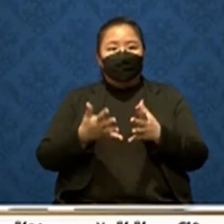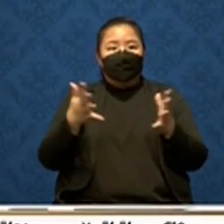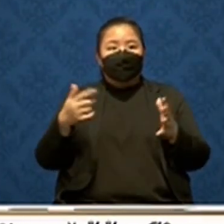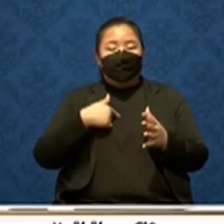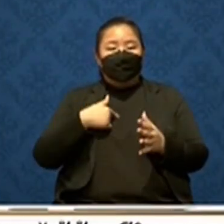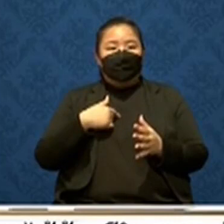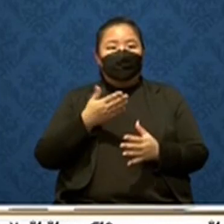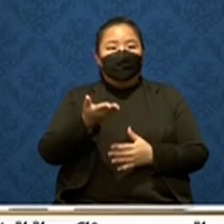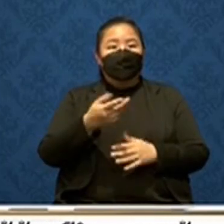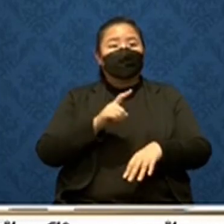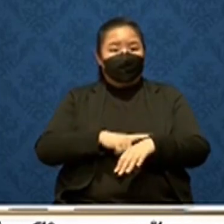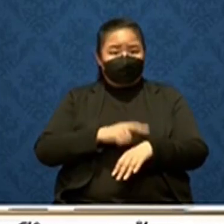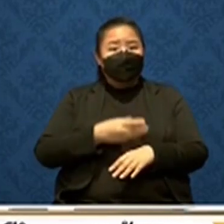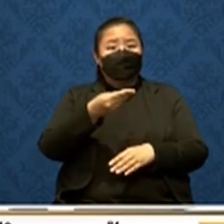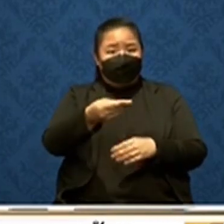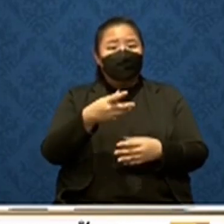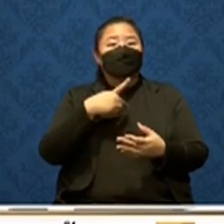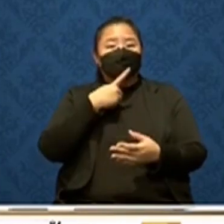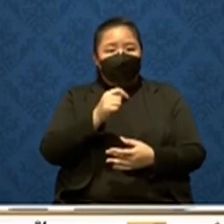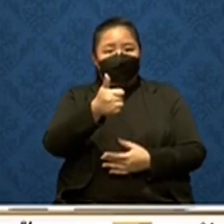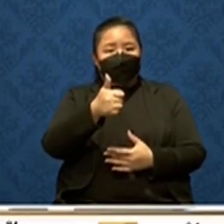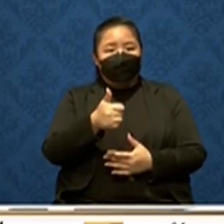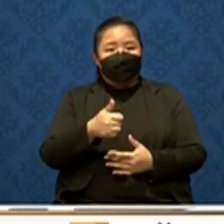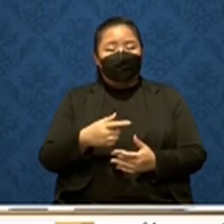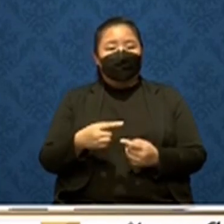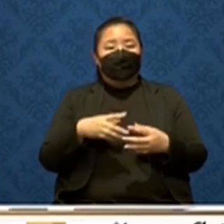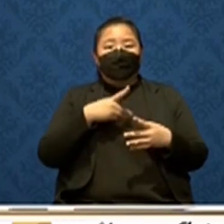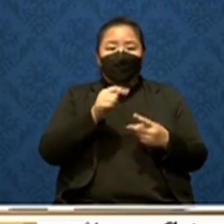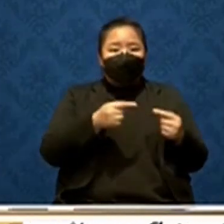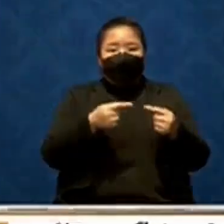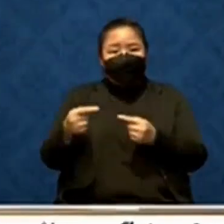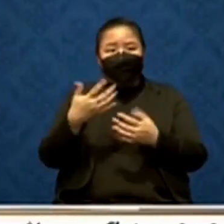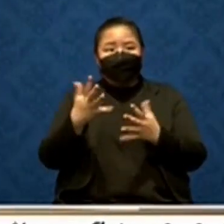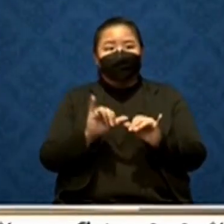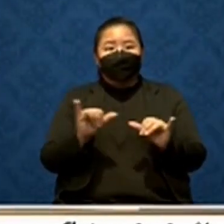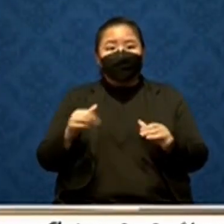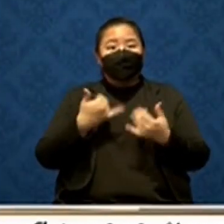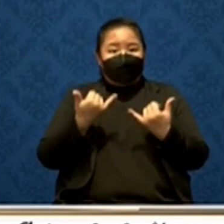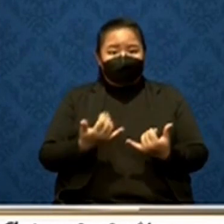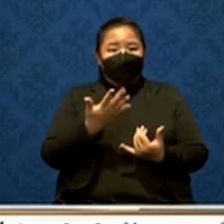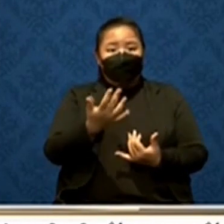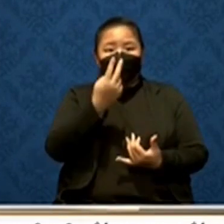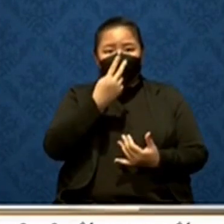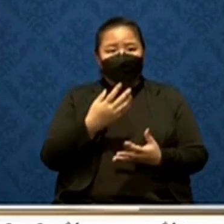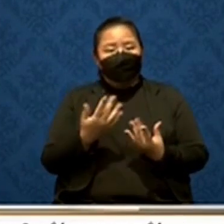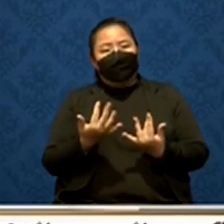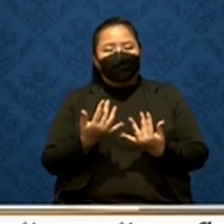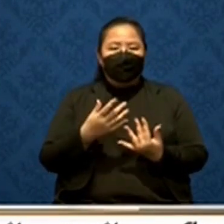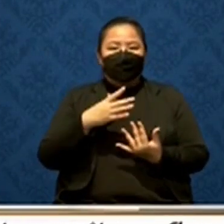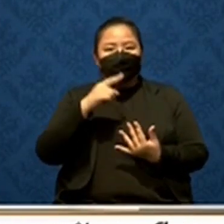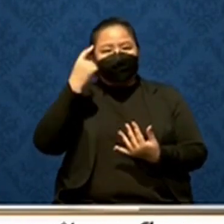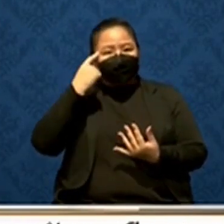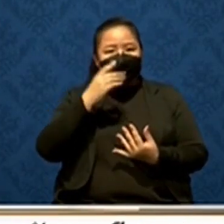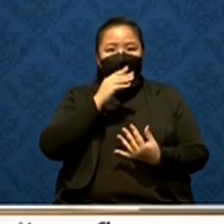เวลาสำหบท่านตอบอยู่แล้ครัไม่ไดตอบความยาวสาวความยืดครัพิสูกัวันนี้ได้เลยครัไม่ต้ไปปนตัเลข ไปปนคำพูด